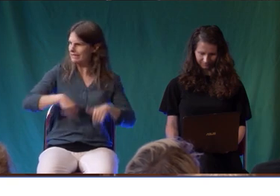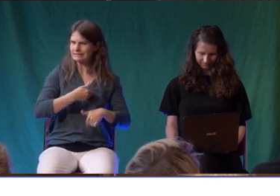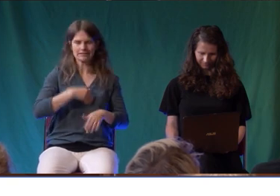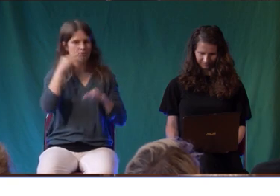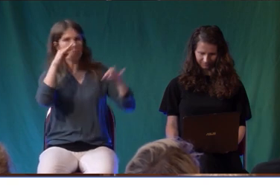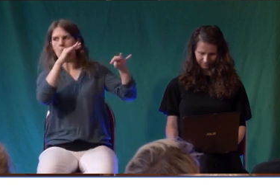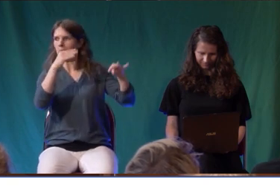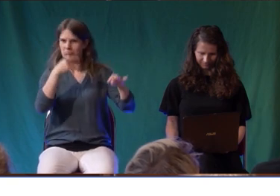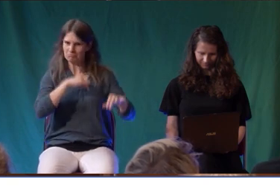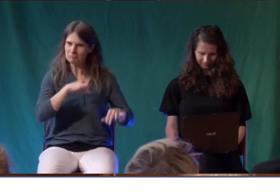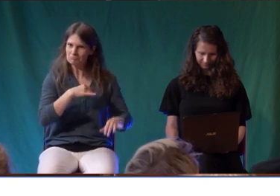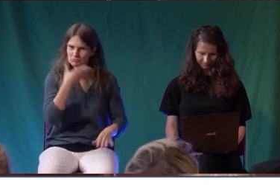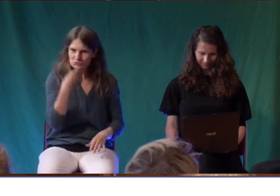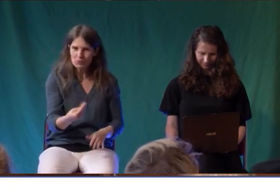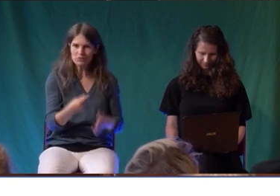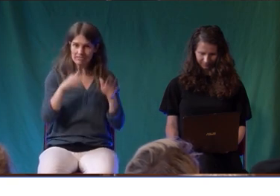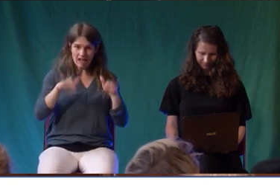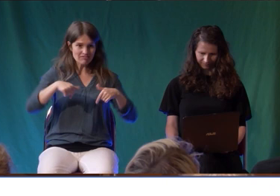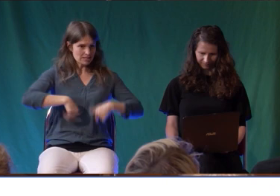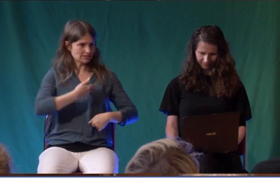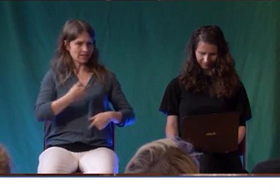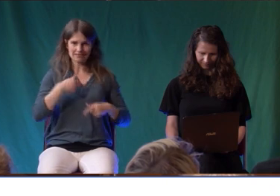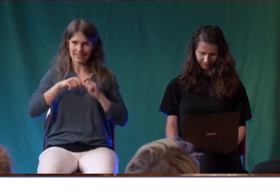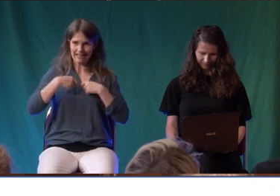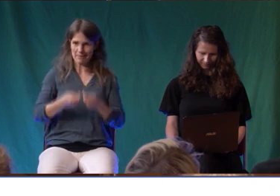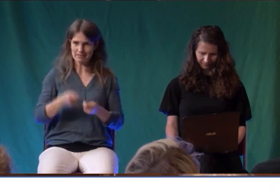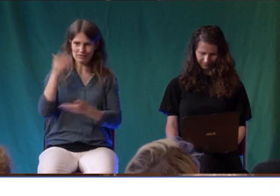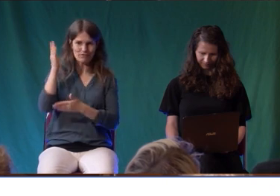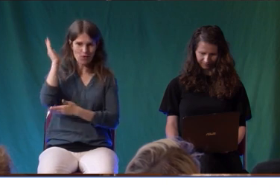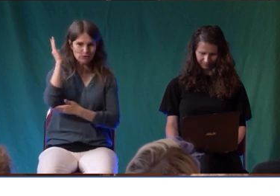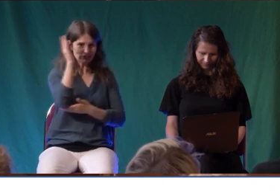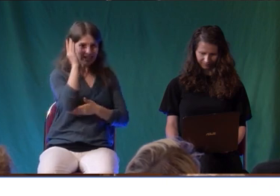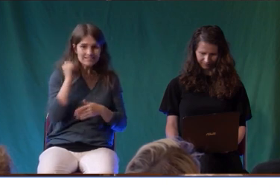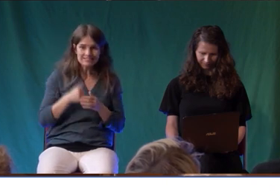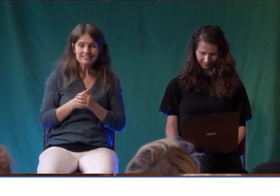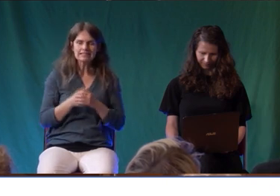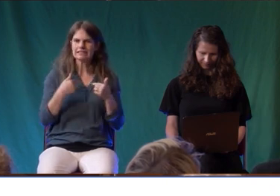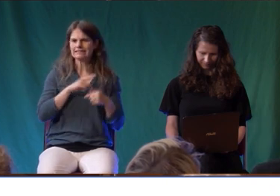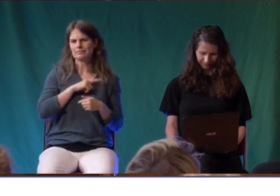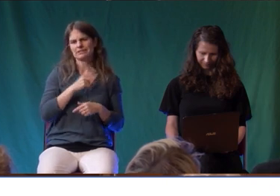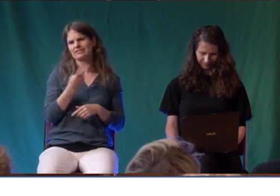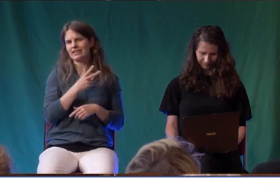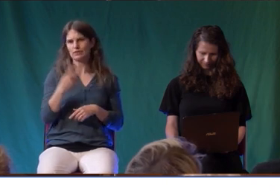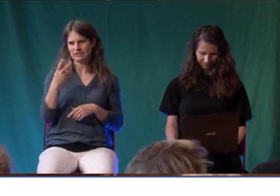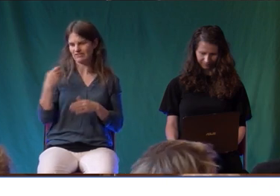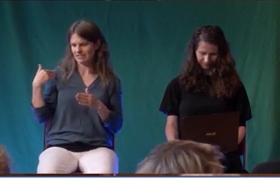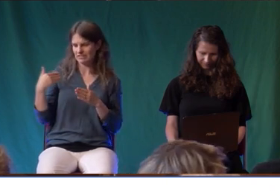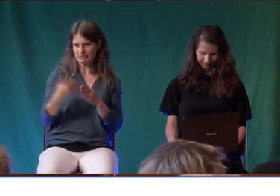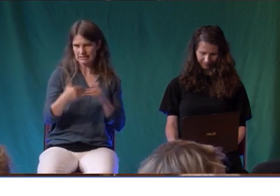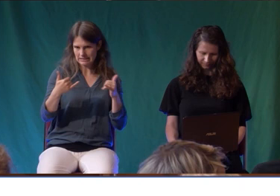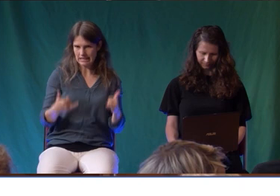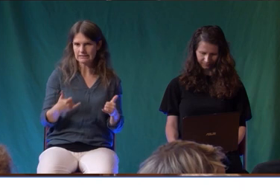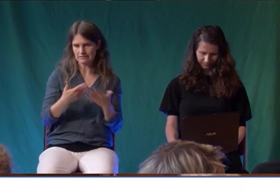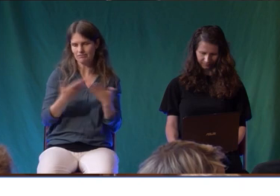unsere Ergebnisse vorstellen darf wie gesagt ich arbeite aktuell seit Ende 2020 im in der